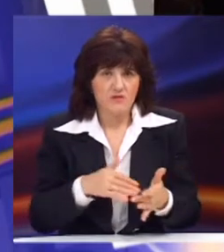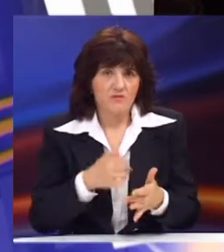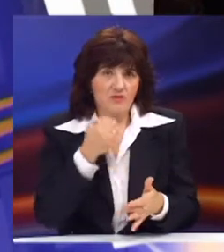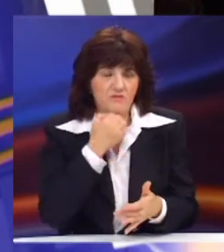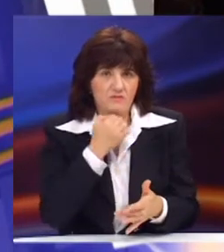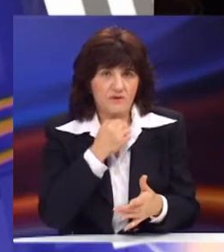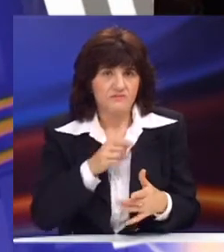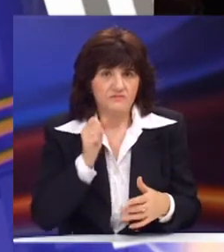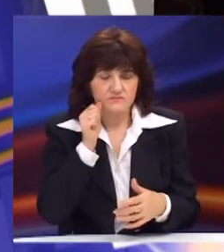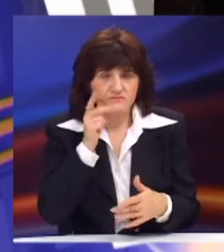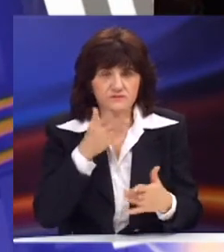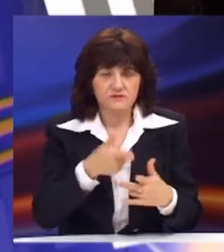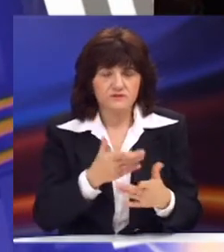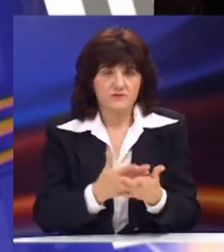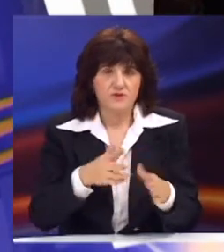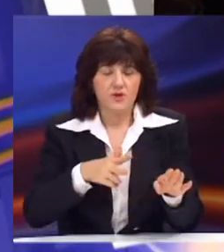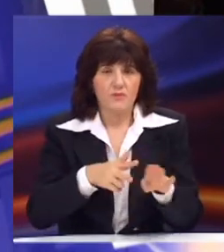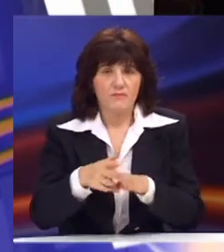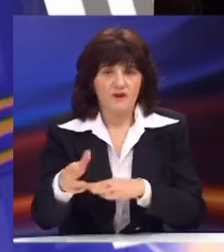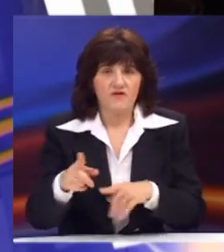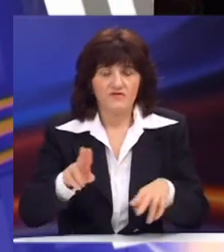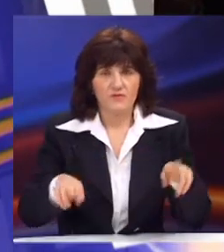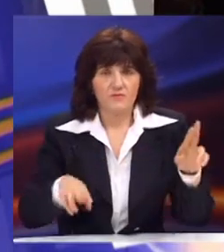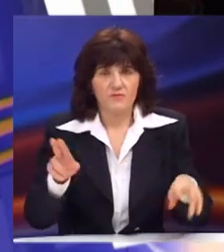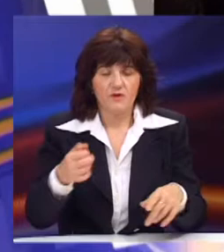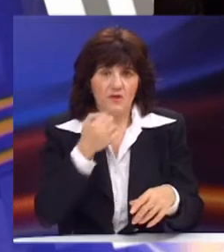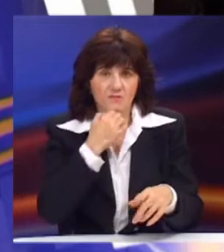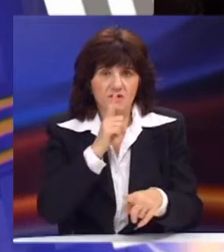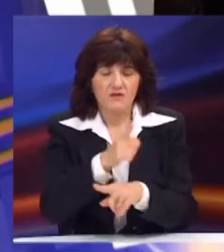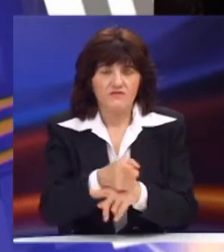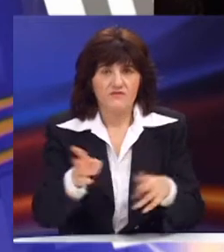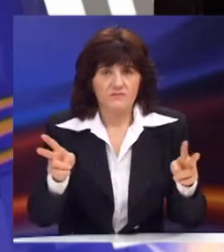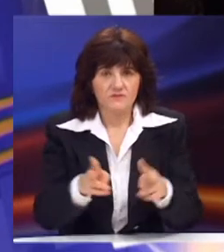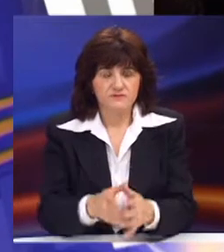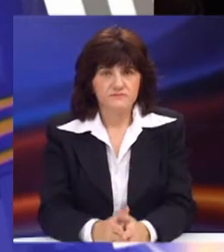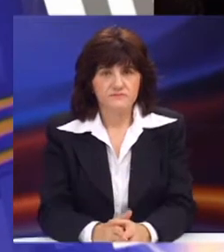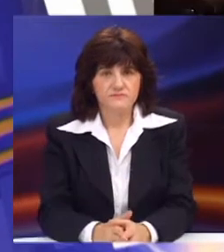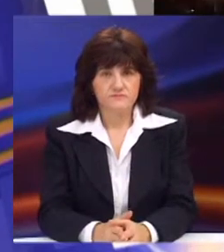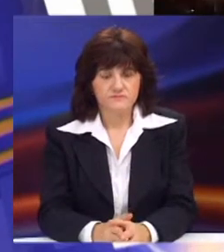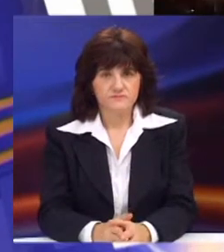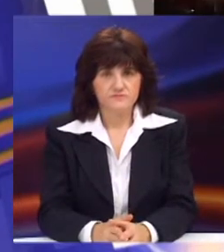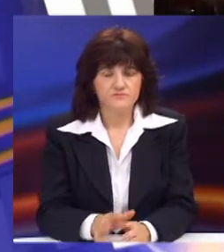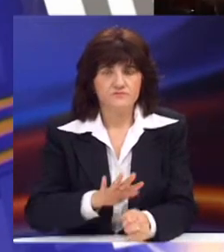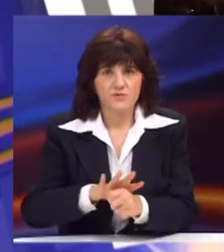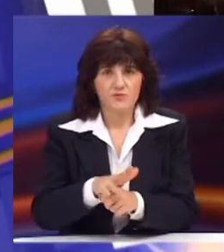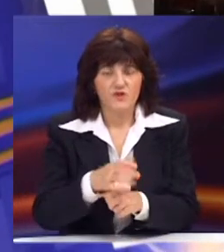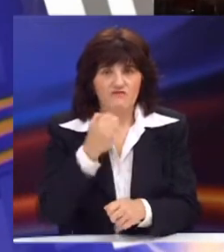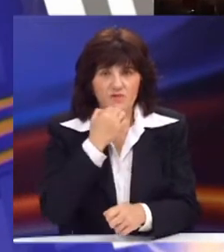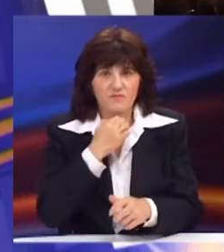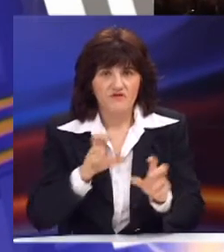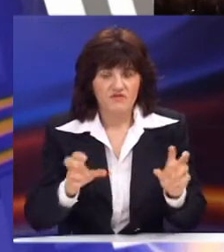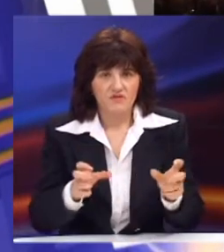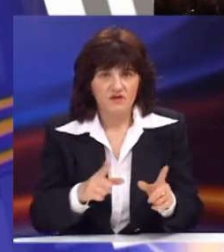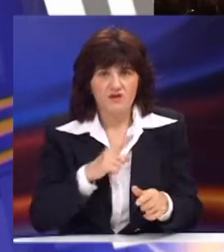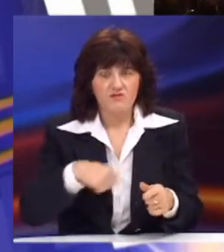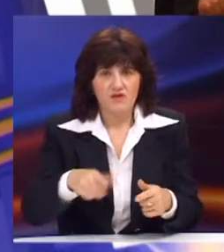elektronski, privatizuje jer bi to značilo uskraćivanje prava koja mi sada imamo ostvarena. Protivljenje